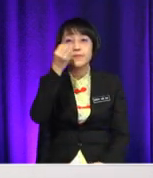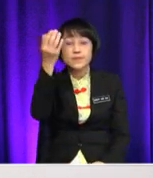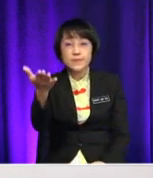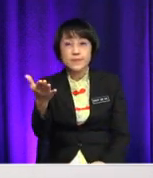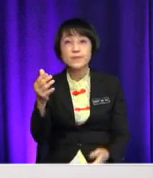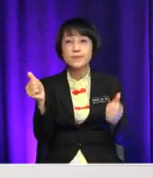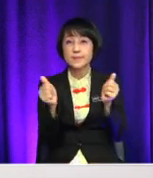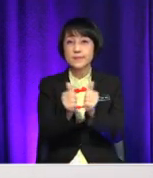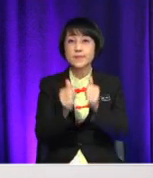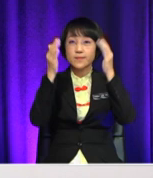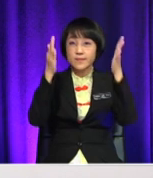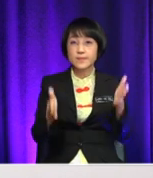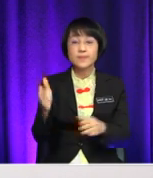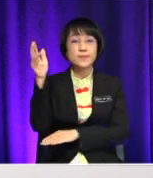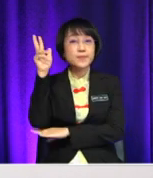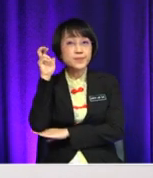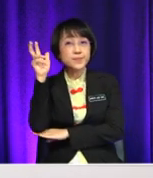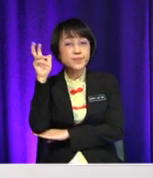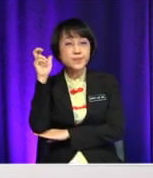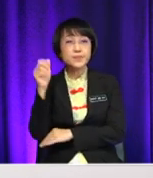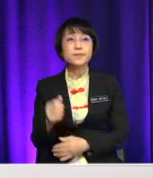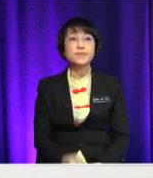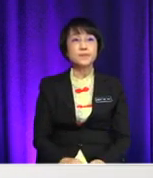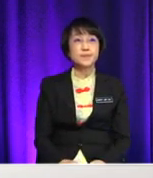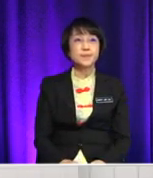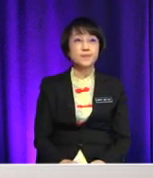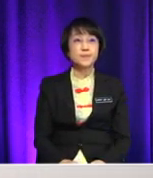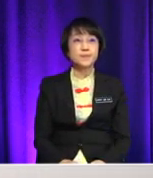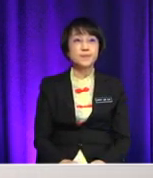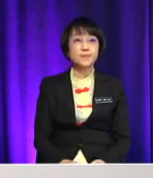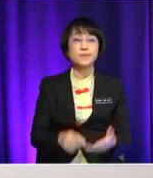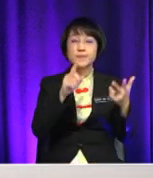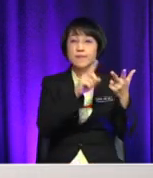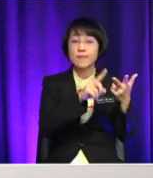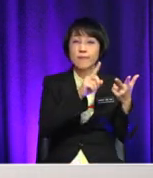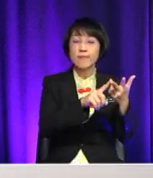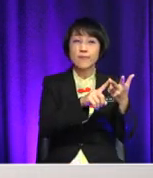seterusnya untuk yang ketiga nih mengekspresikan